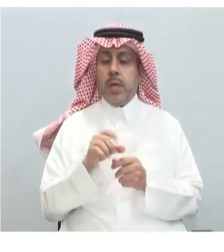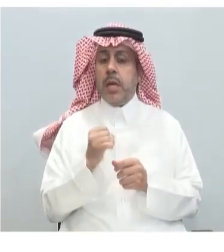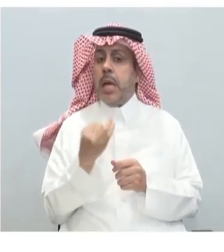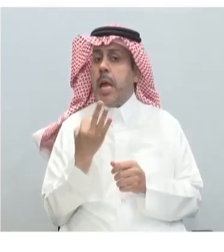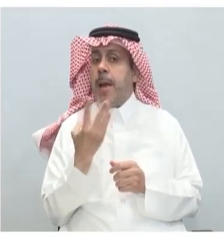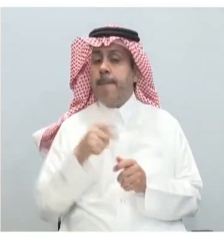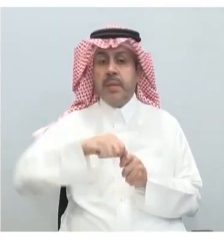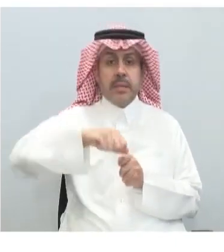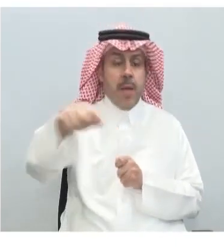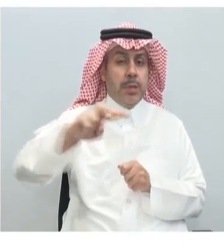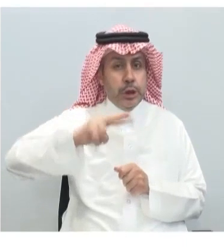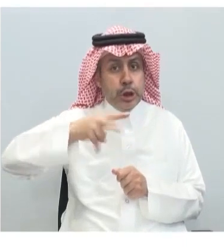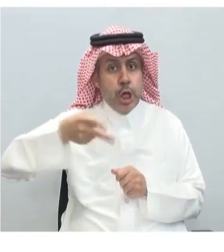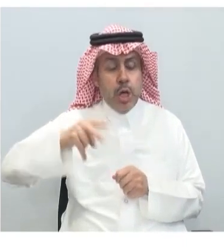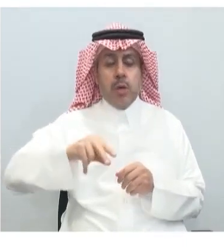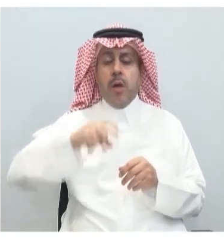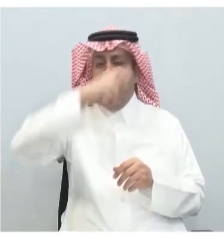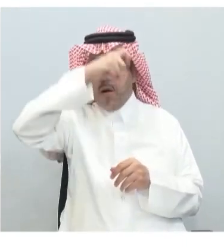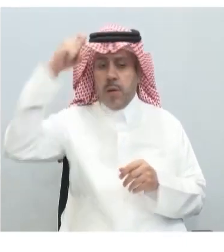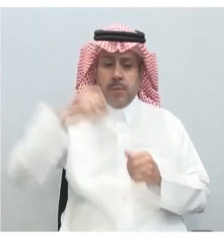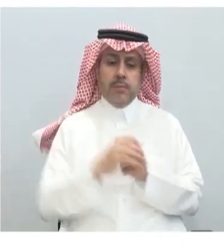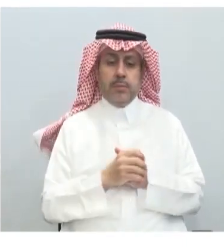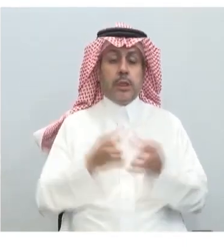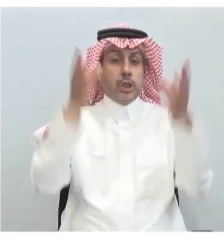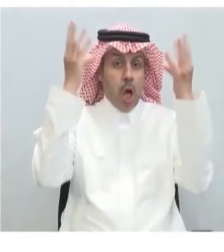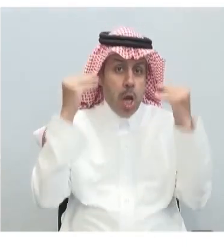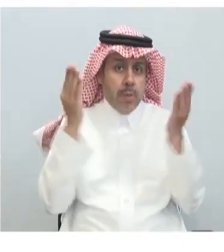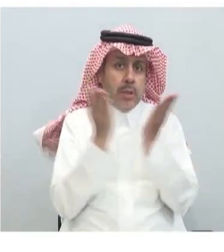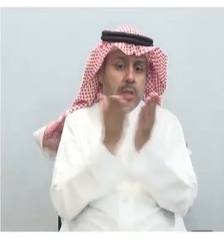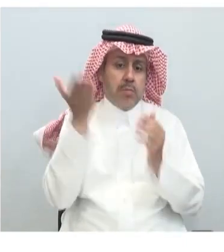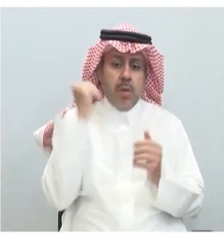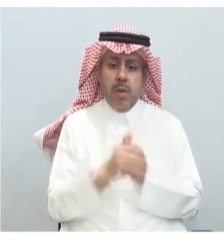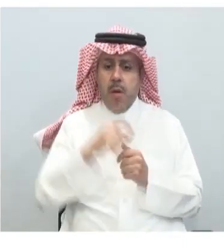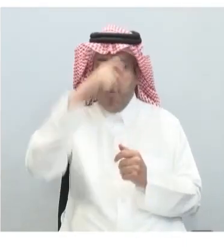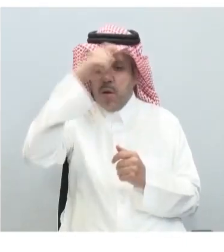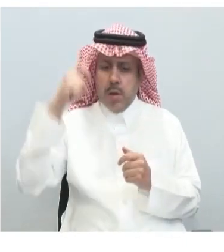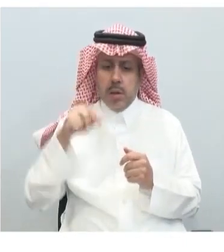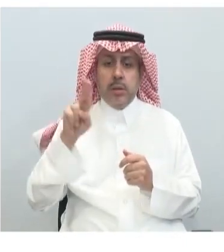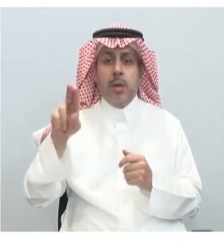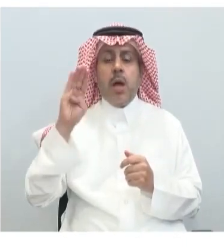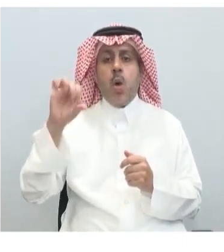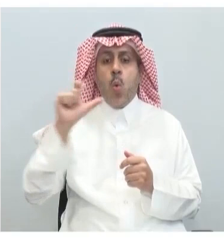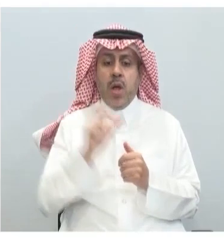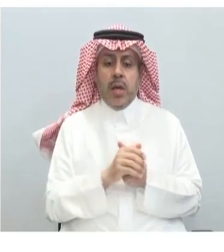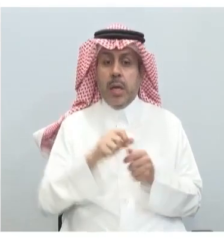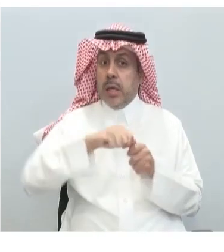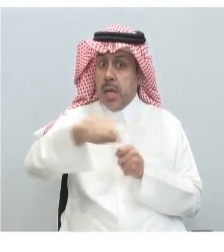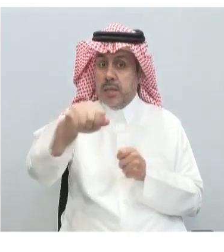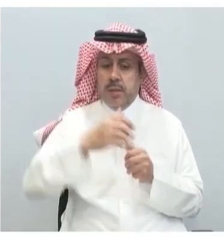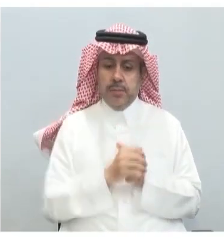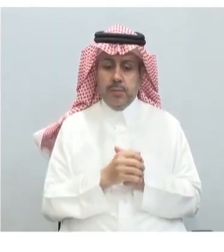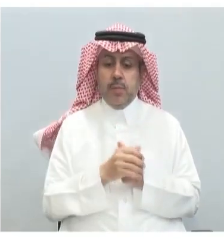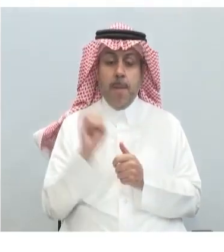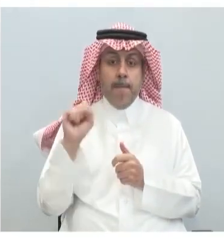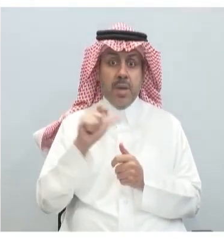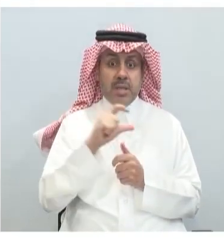المحتوى الحراري تعلمنا في الحصه الماضيه حراره التكوين القياسيه وايضا مصدر حراره